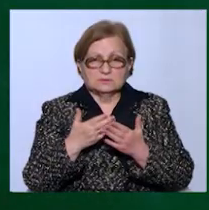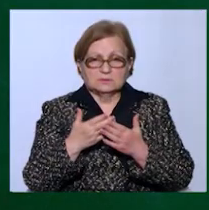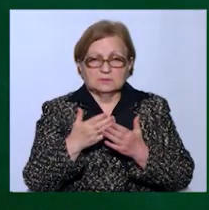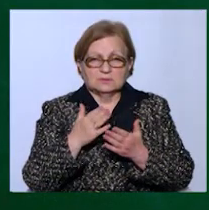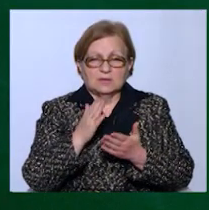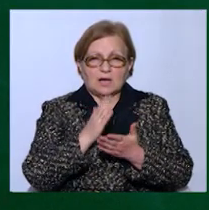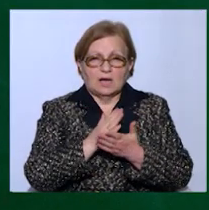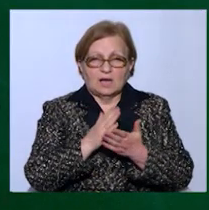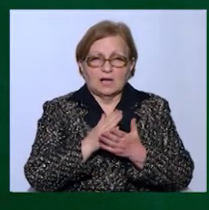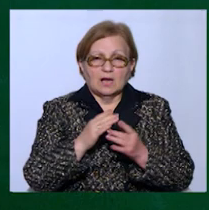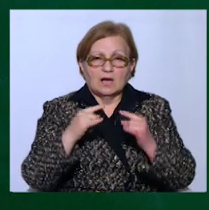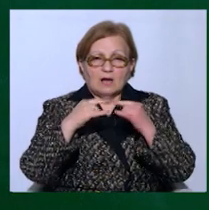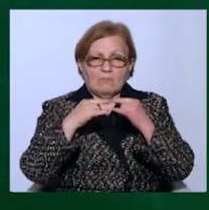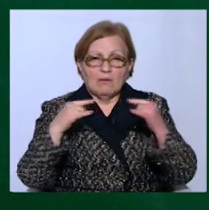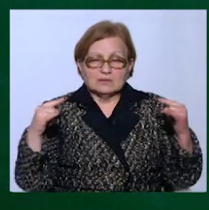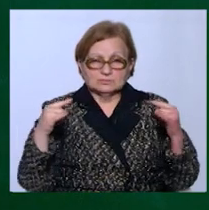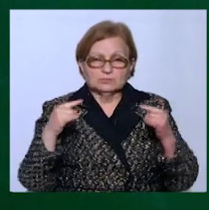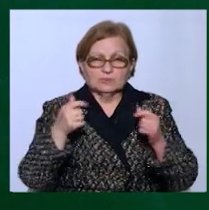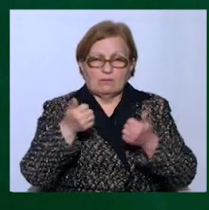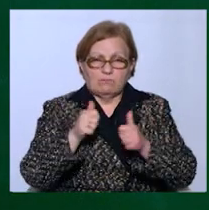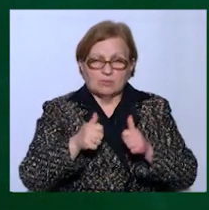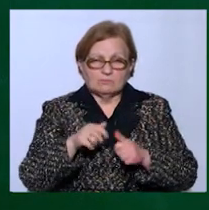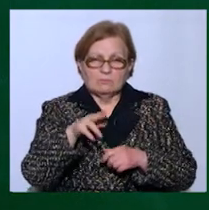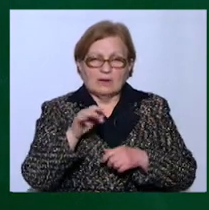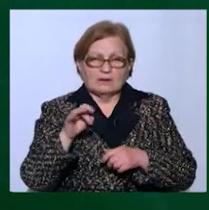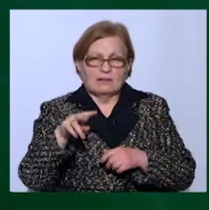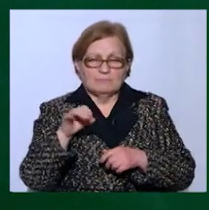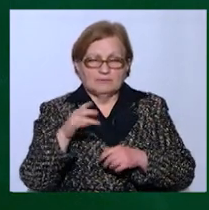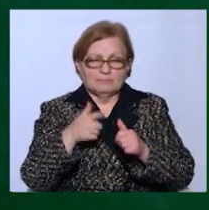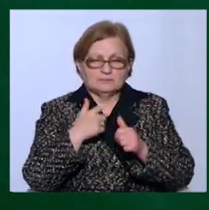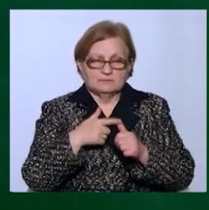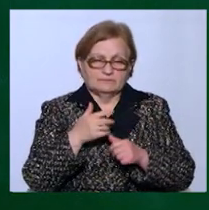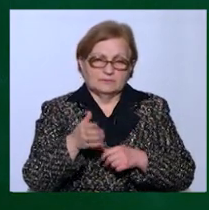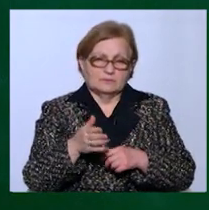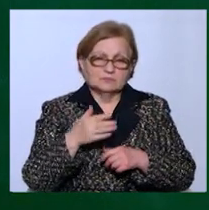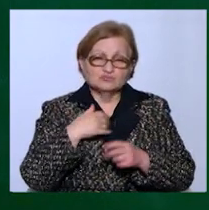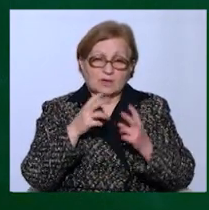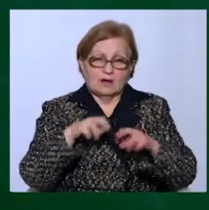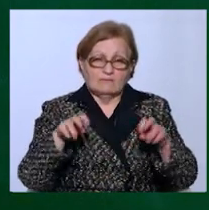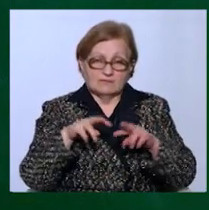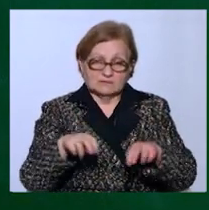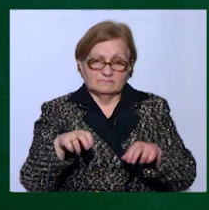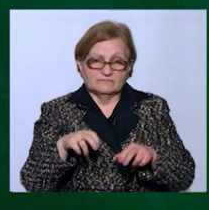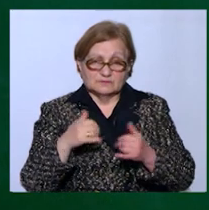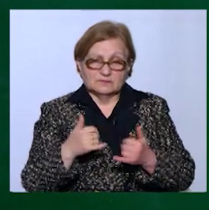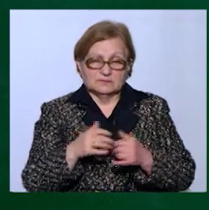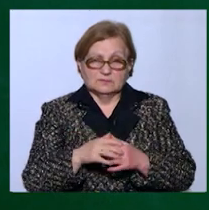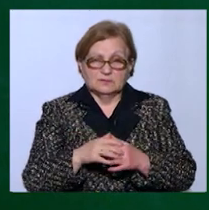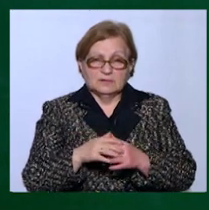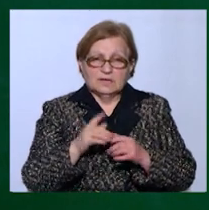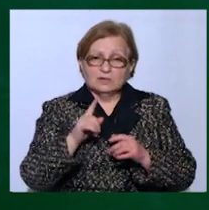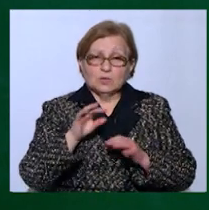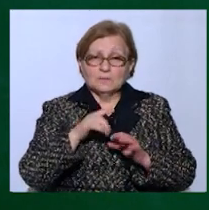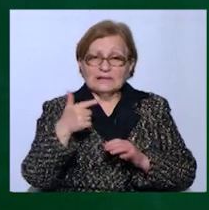აქვს მართკუთხა პარალელეპიპედის ფორმა. აი ახლა ამებს ჩვენ ყველაფერს გავარკვევთ, ისემ რომ